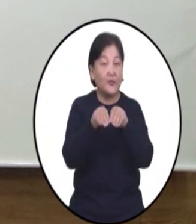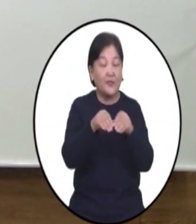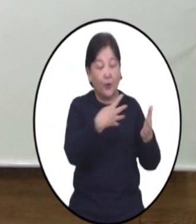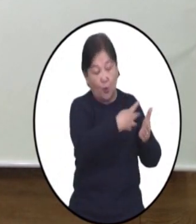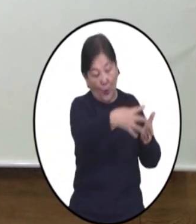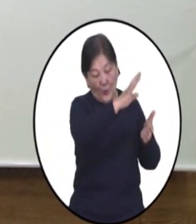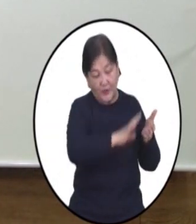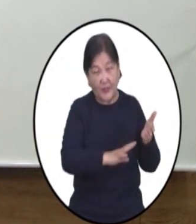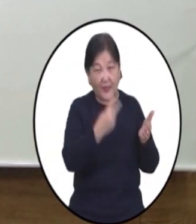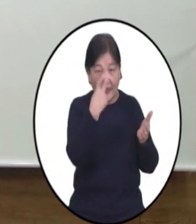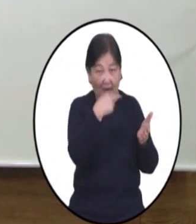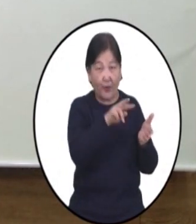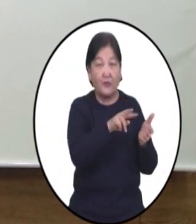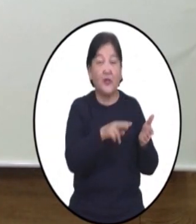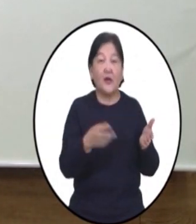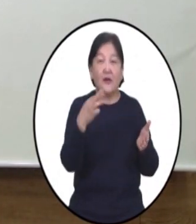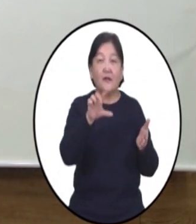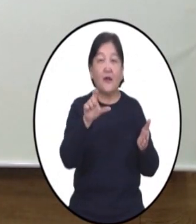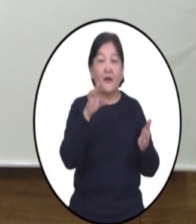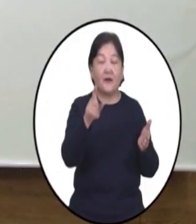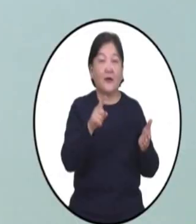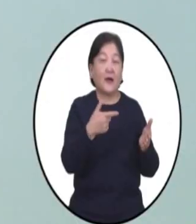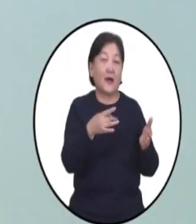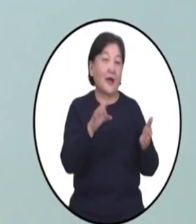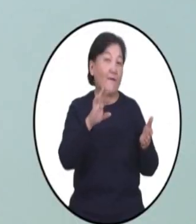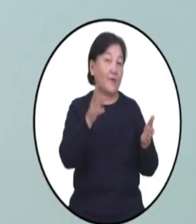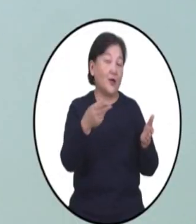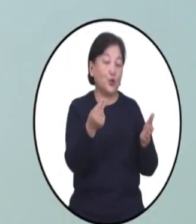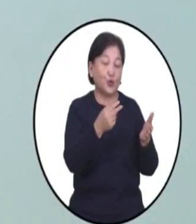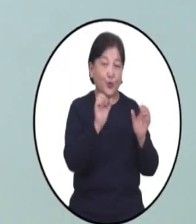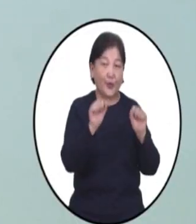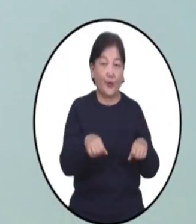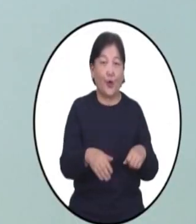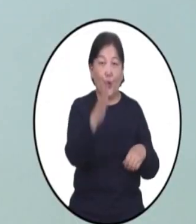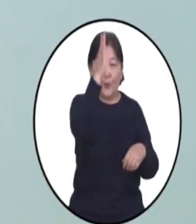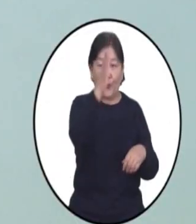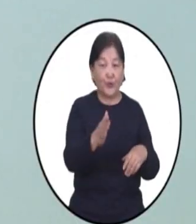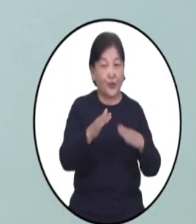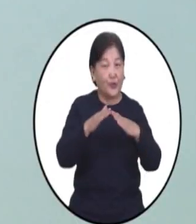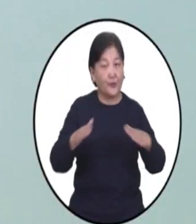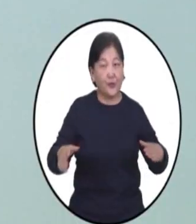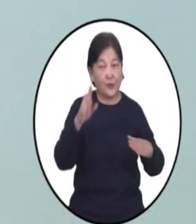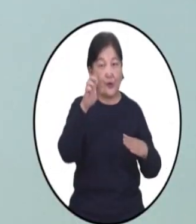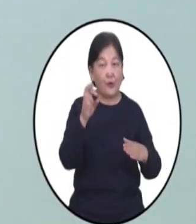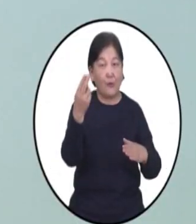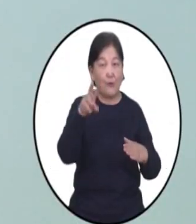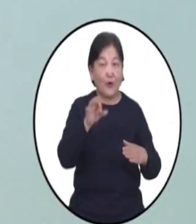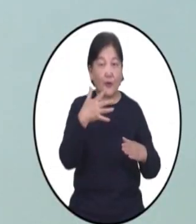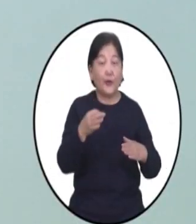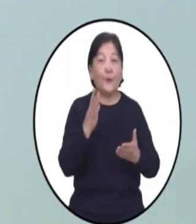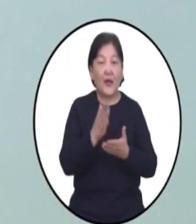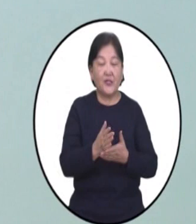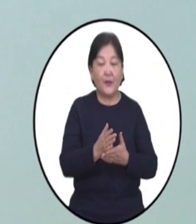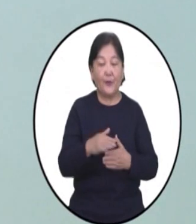ашиглаж дээрх графикийг зурж болно. За, энэ босоо тэнхлэг бол бодлогын тоог илэрхийлж байгаа, хэвтэй тэнхлэг бол